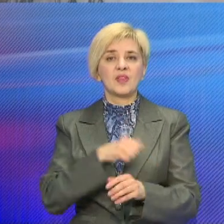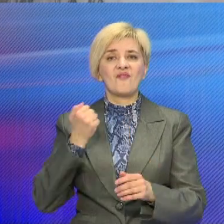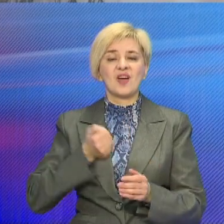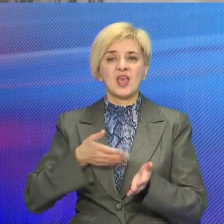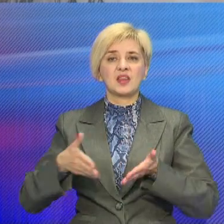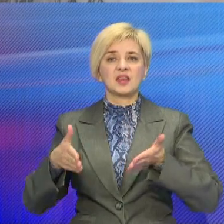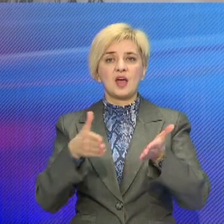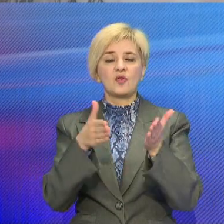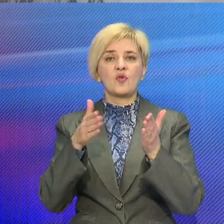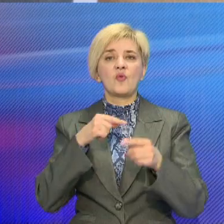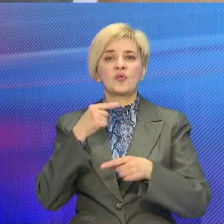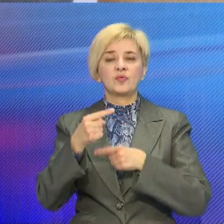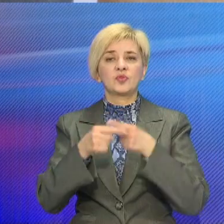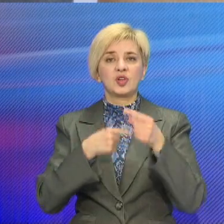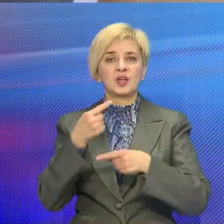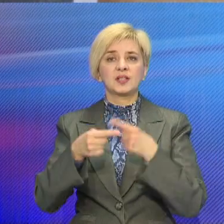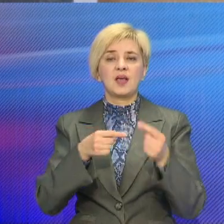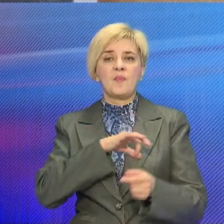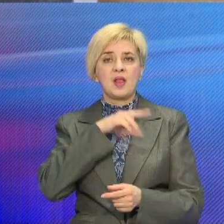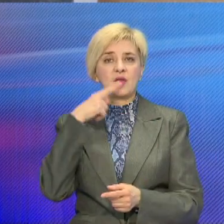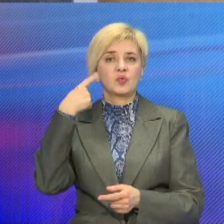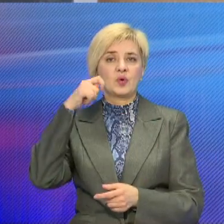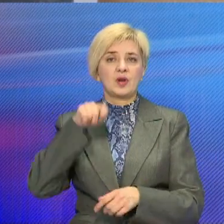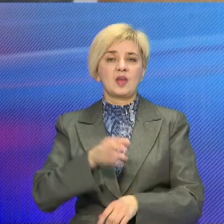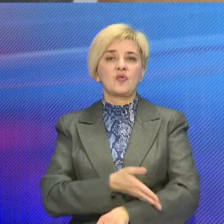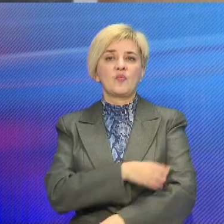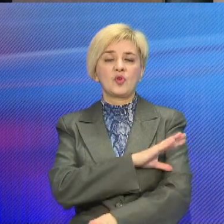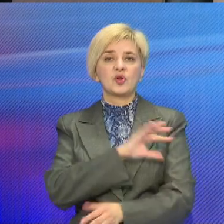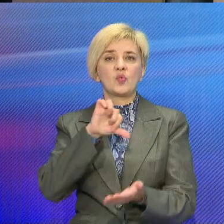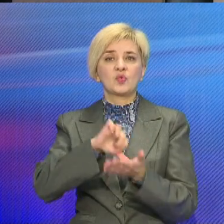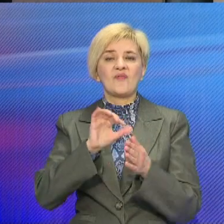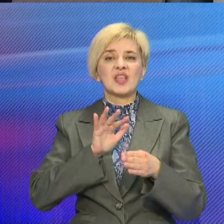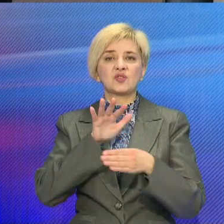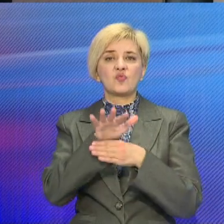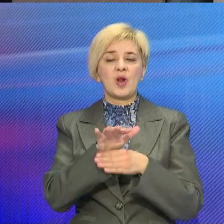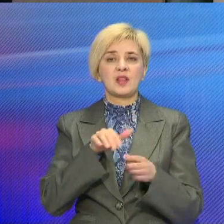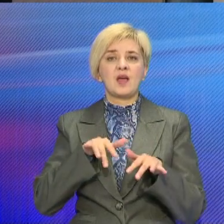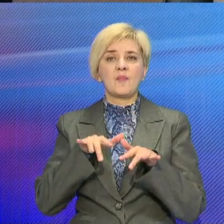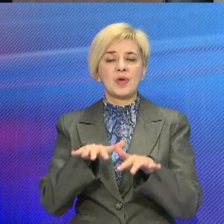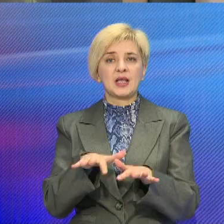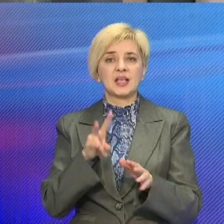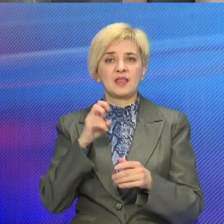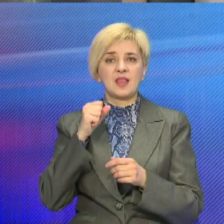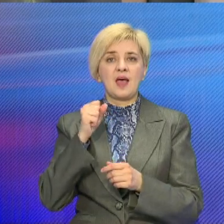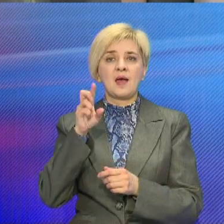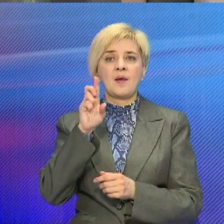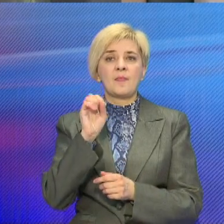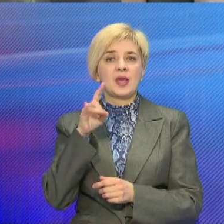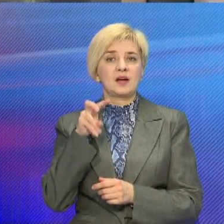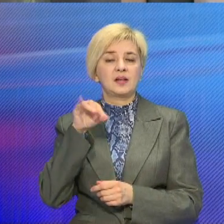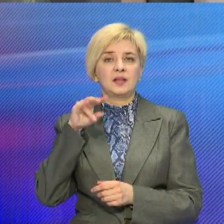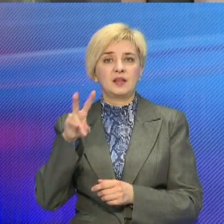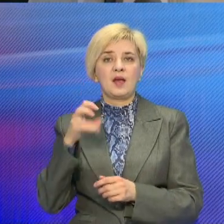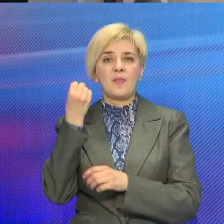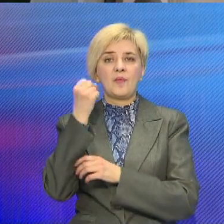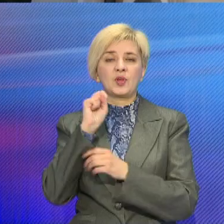проз Беларусь, Украину, Польшу, удельничала у наступальной операции на Берлин, доставляла секретное поведомление, а перемогу сустрела у